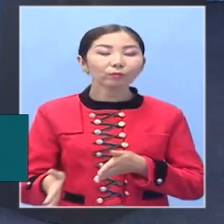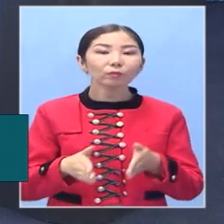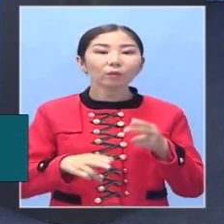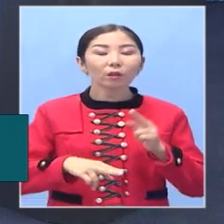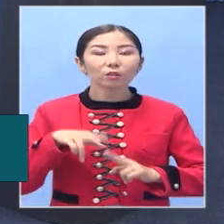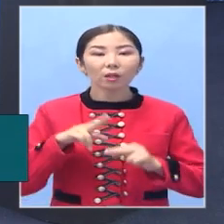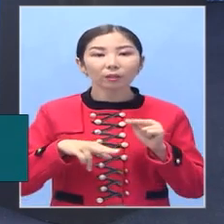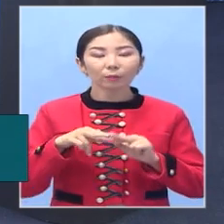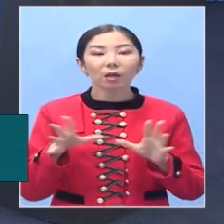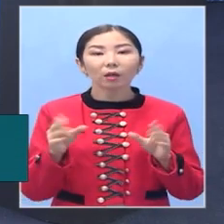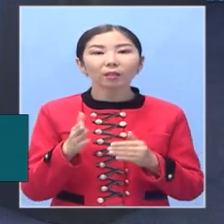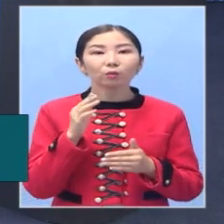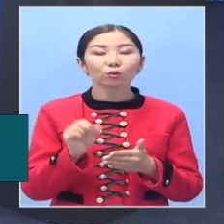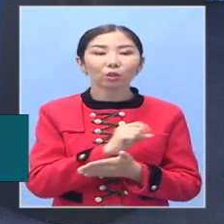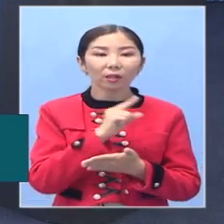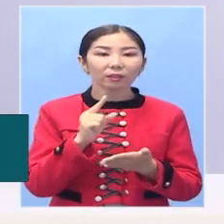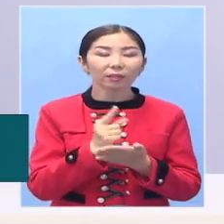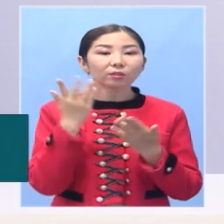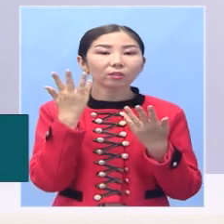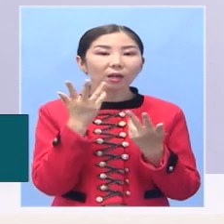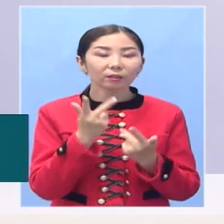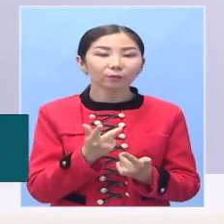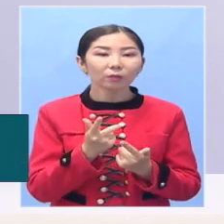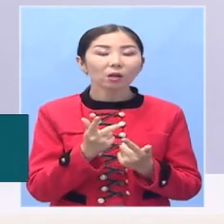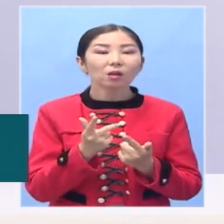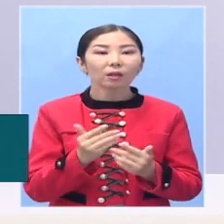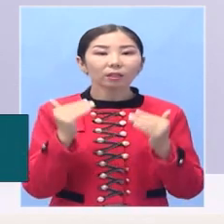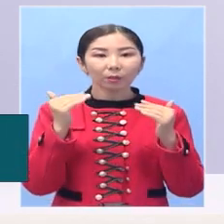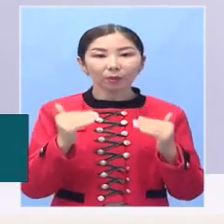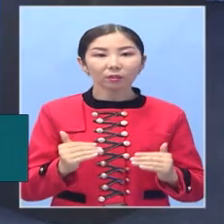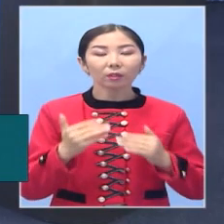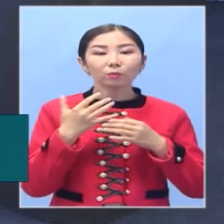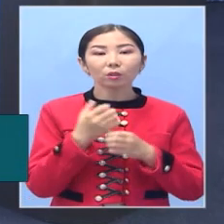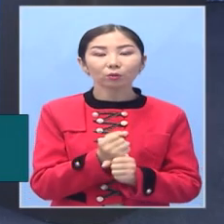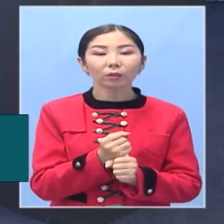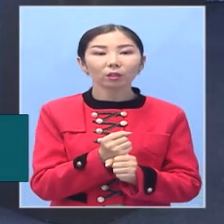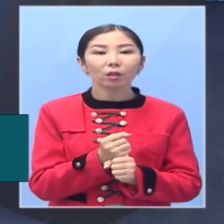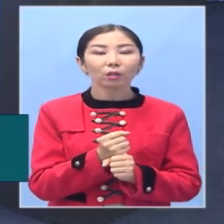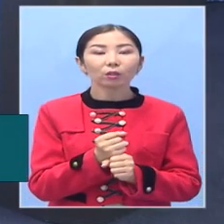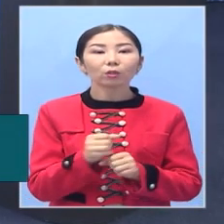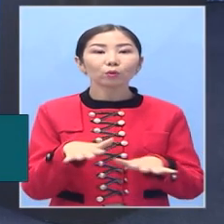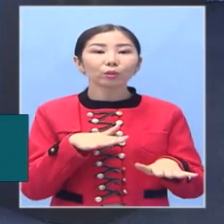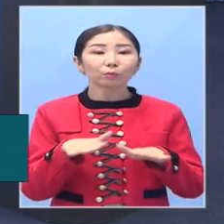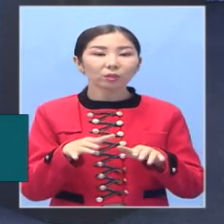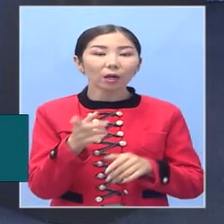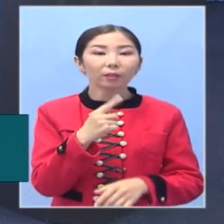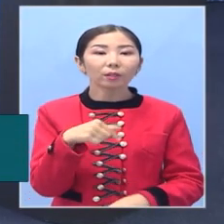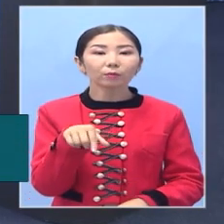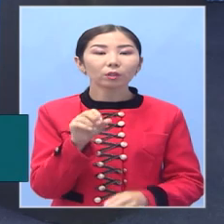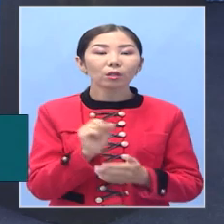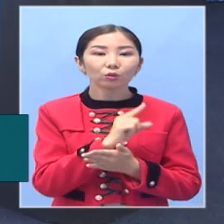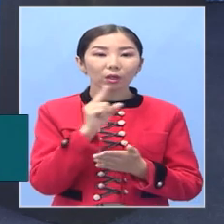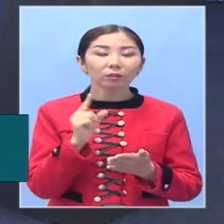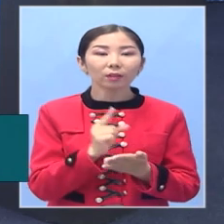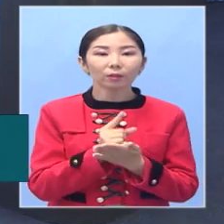қазір осы сұрақтардың саны азая бастаған секілді. Қазір бізге осы бағытта сұрақ қоятын көрермендеріміздің де кішкене қатар азайып